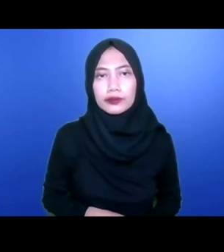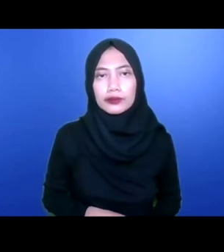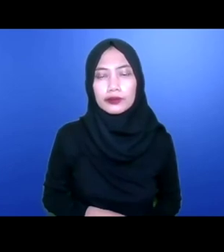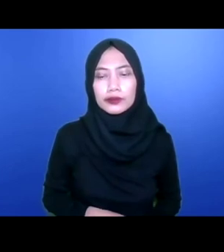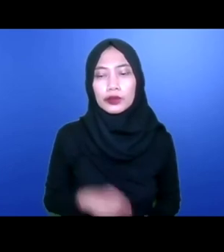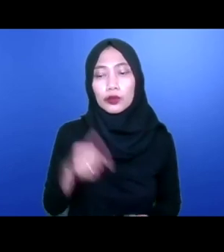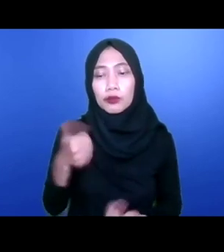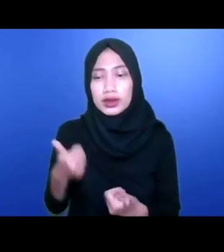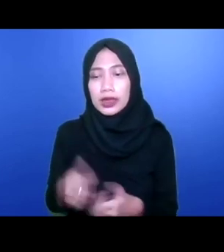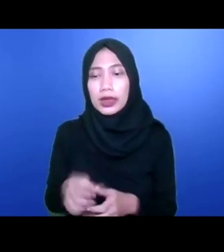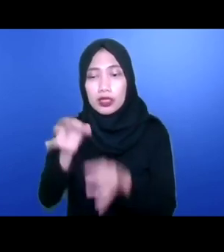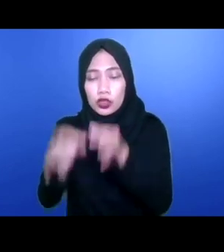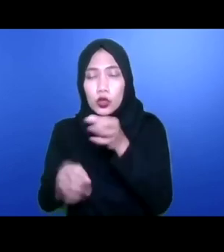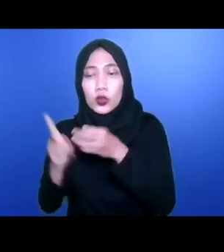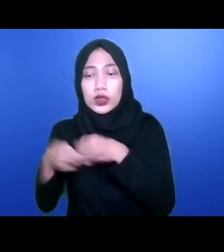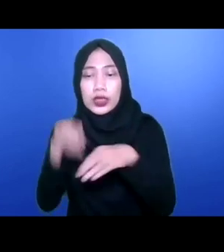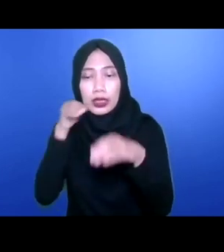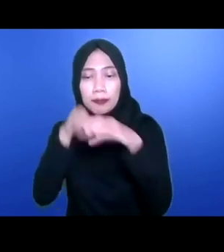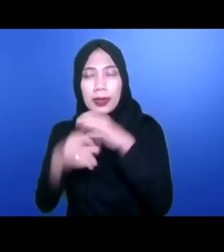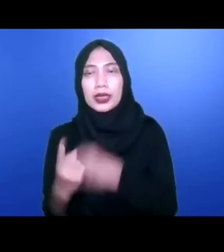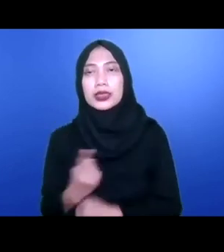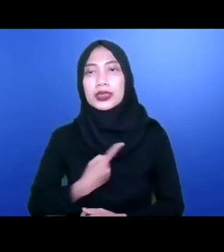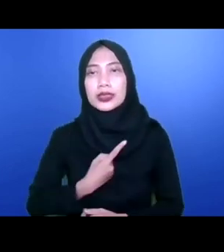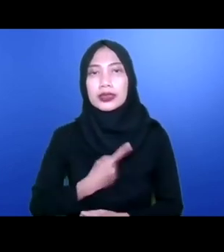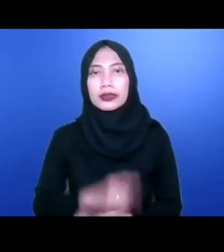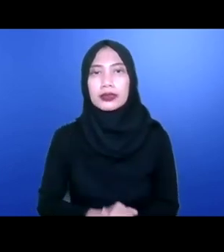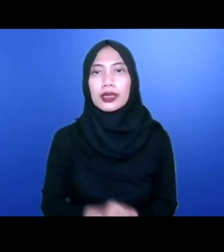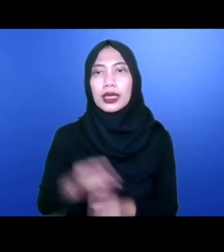bank sendiri. Kalau isu ketiga,